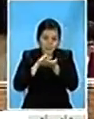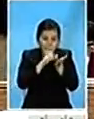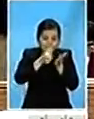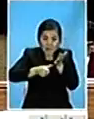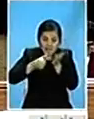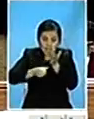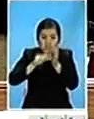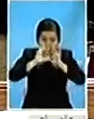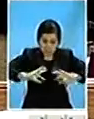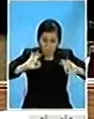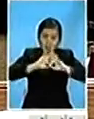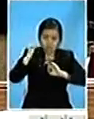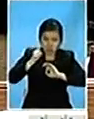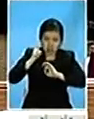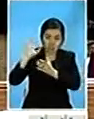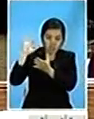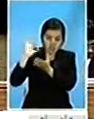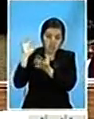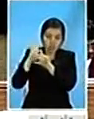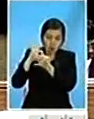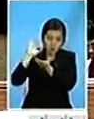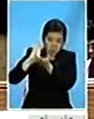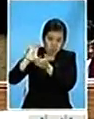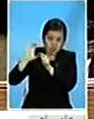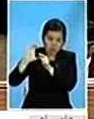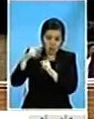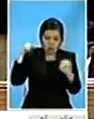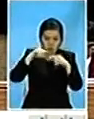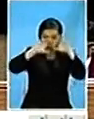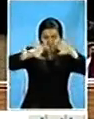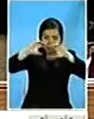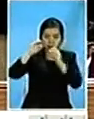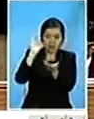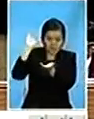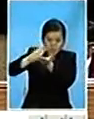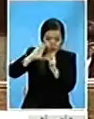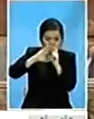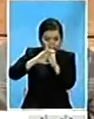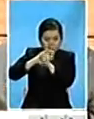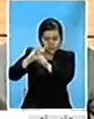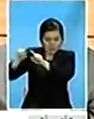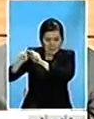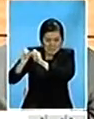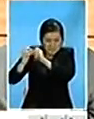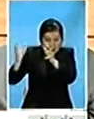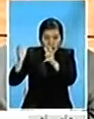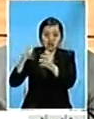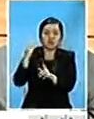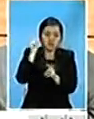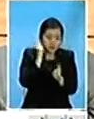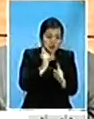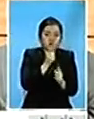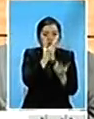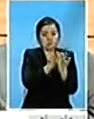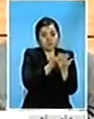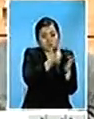มีความจำเป็นจริงนะครับเพราะในส่วนของค่าใช้จ่ายของรัฐบาลนั้นเป็นค่าใช้จ่ายที่รัฐบาลหลีกเลี่ยงไม่ได้จริง